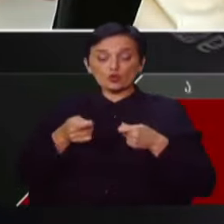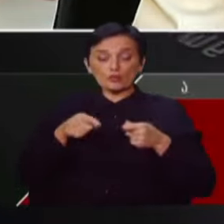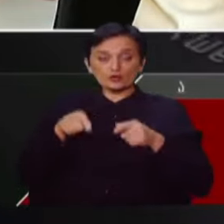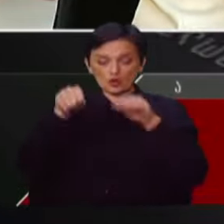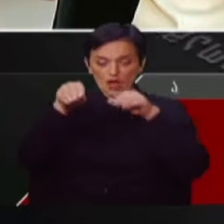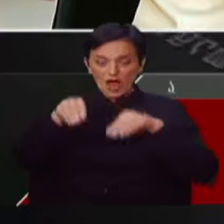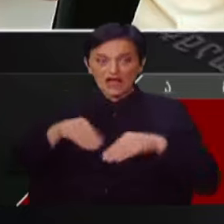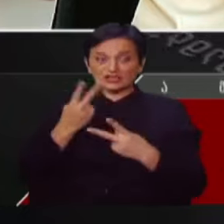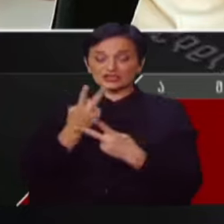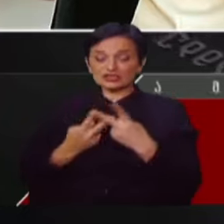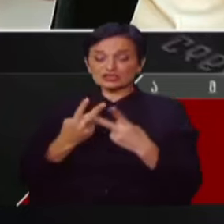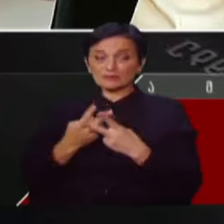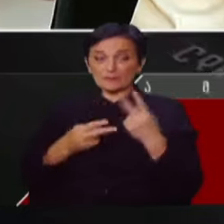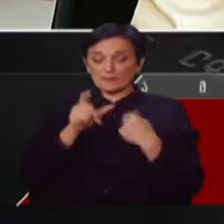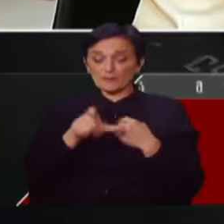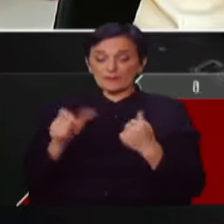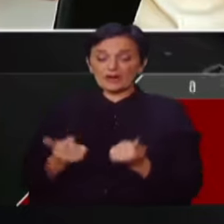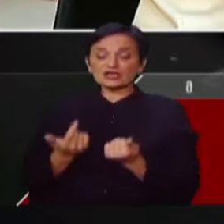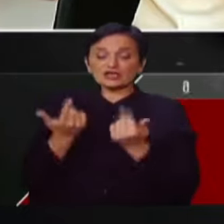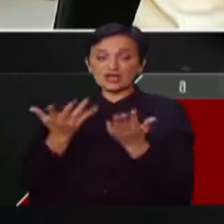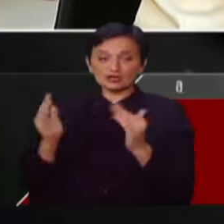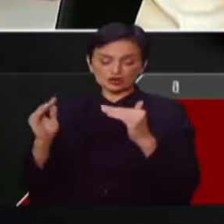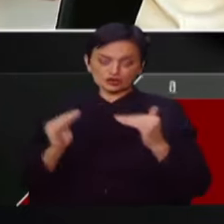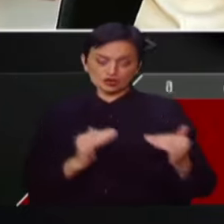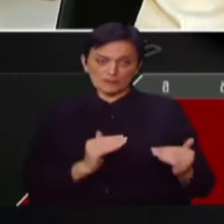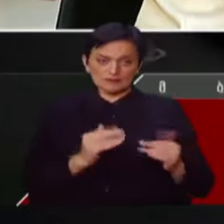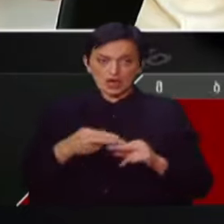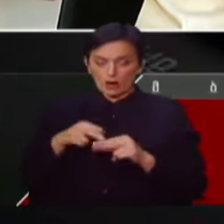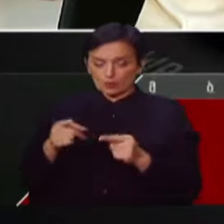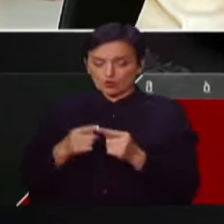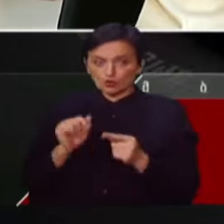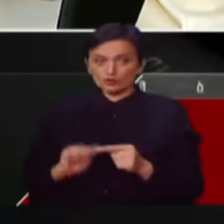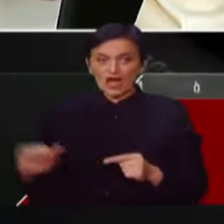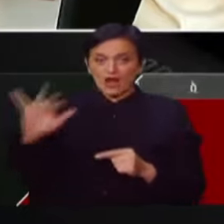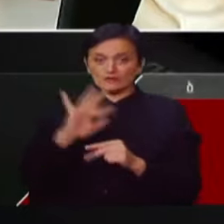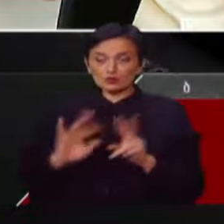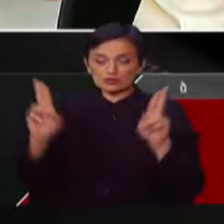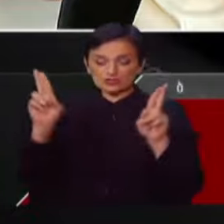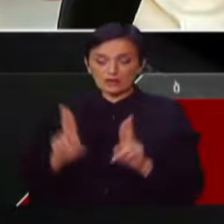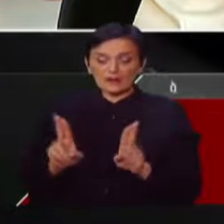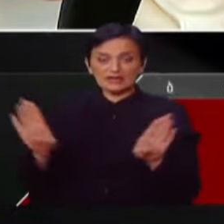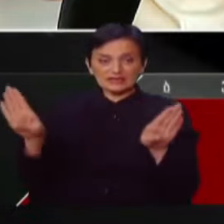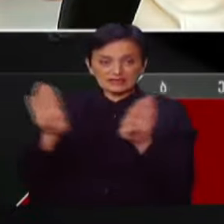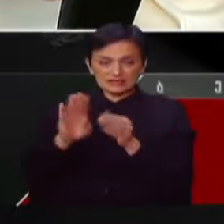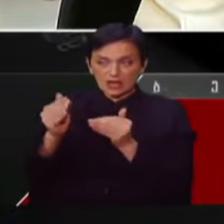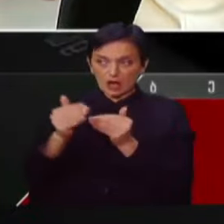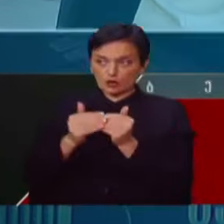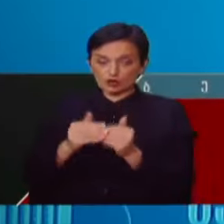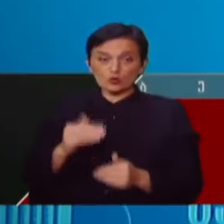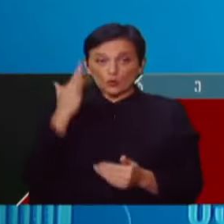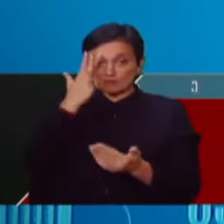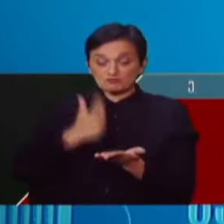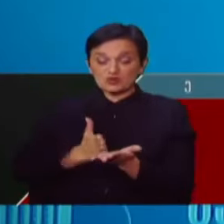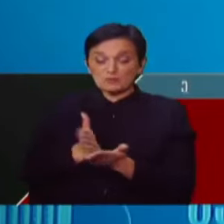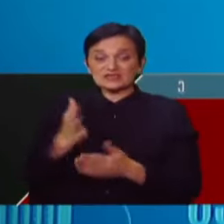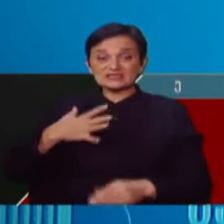მიზანი ციხეებში პატიმრების რაოდენობის შემცირება და ამ კუთხით ევროპულ სტანდარტებთან დაახლოება. მიზანი არის,